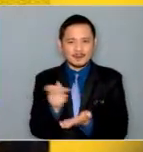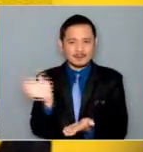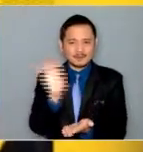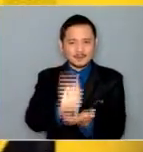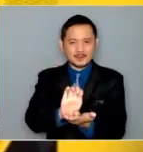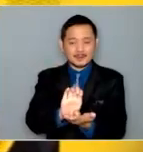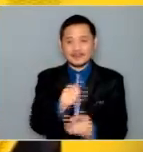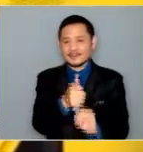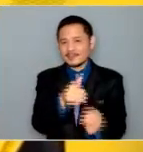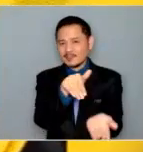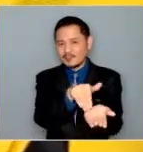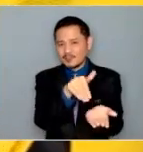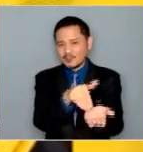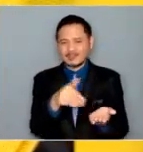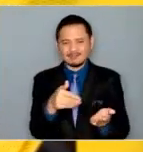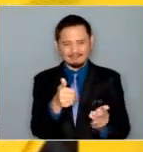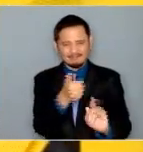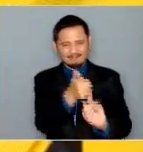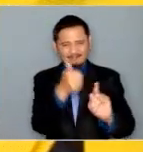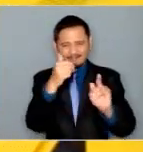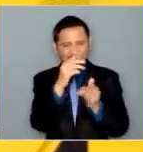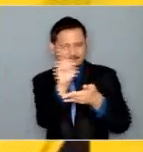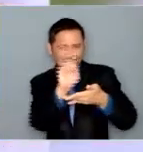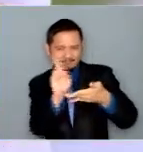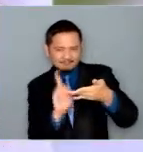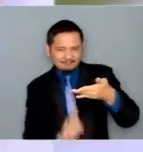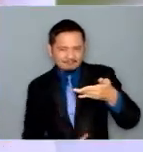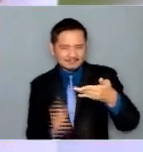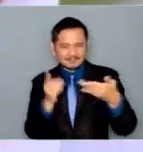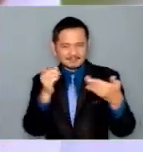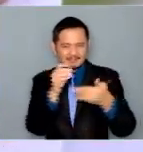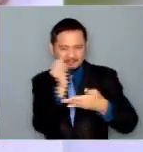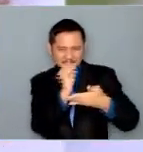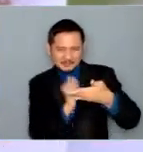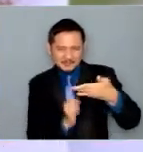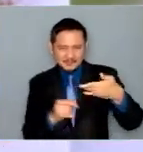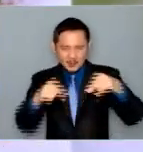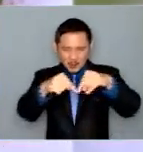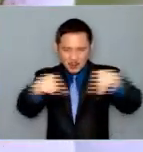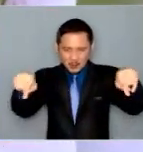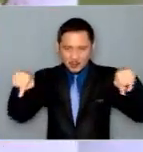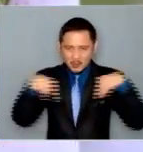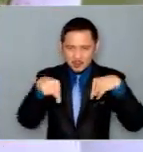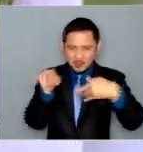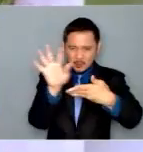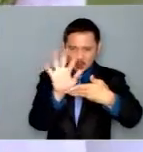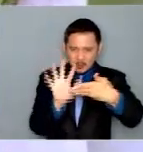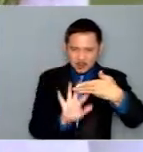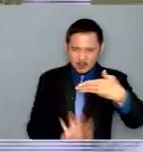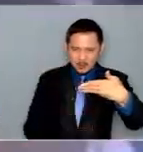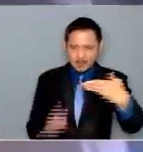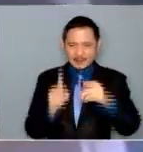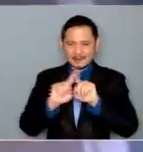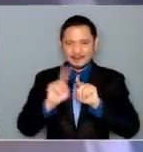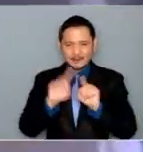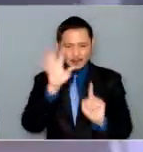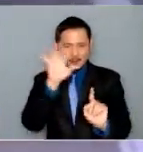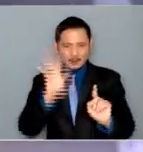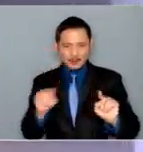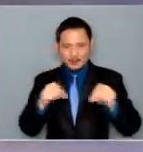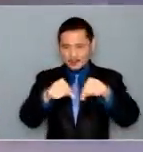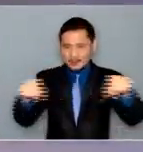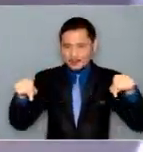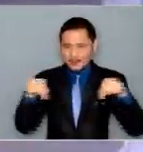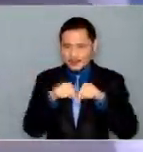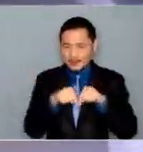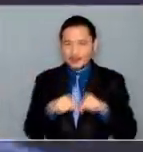Dr. Matrix ang nagde-design at nagko-conceptualize ng mga timeless at unique table accessories. Samantalang mga local